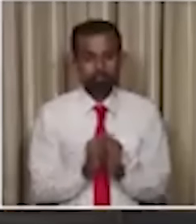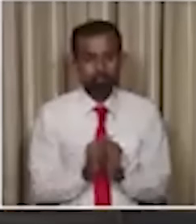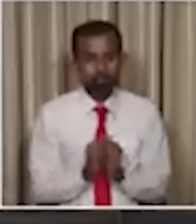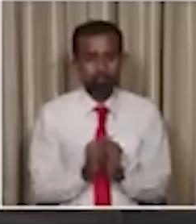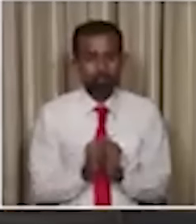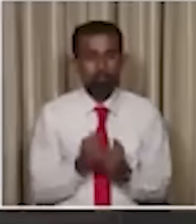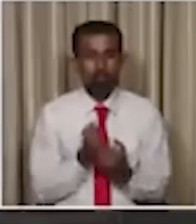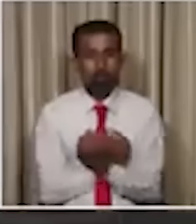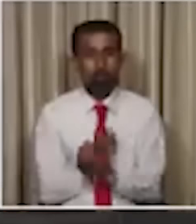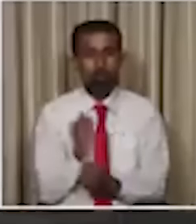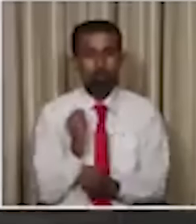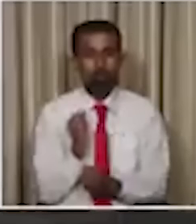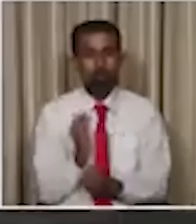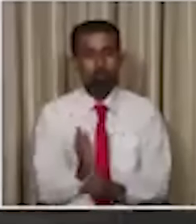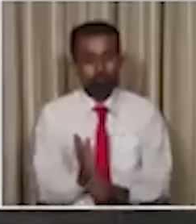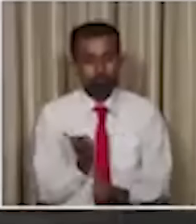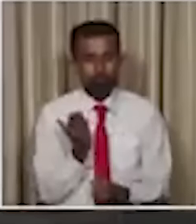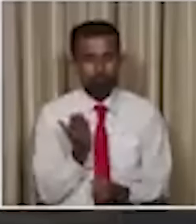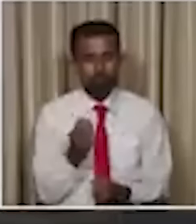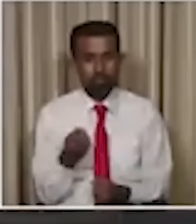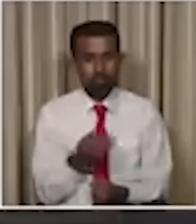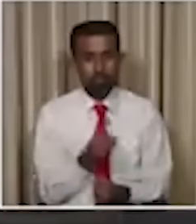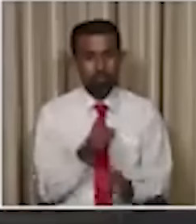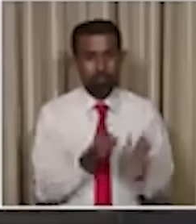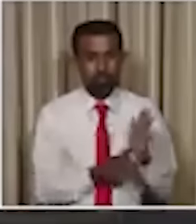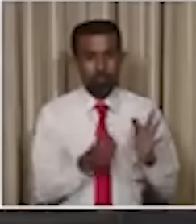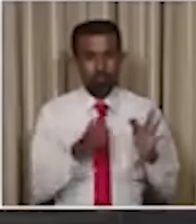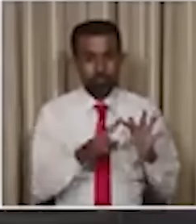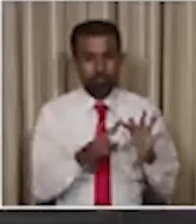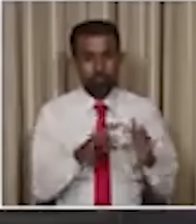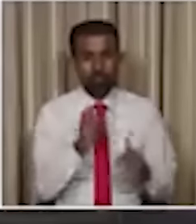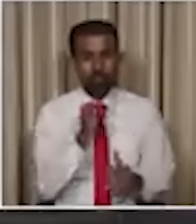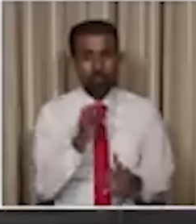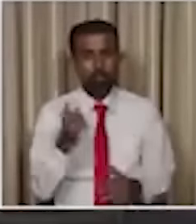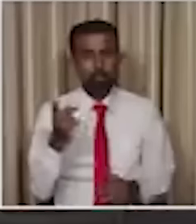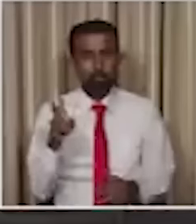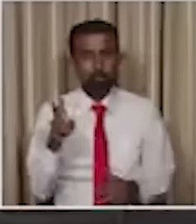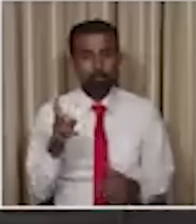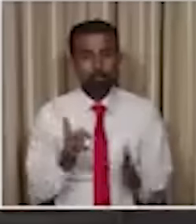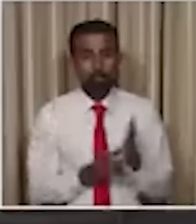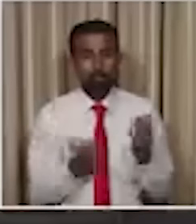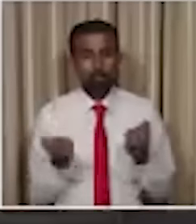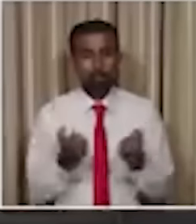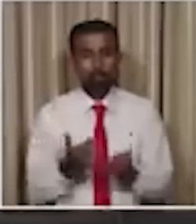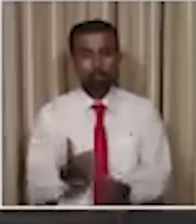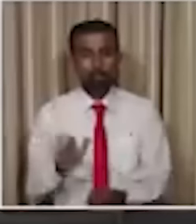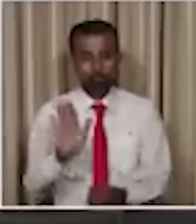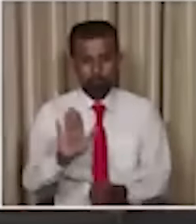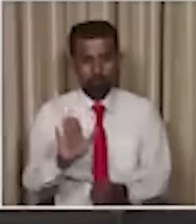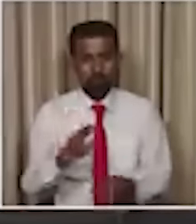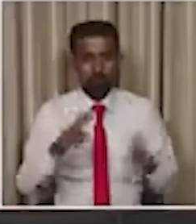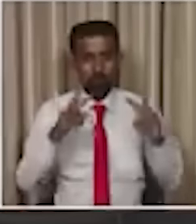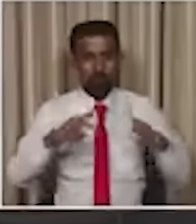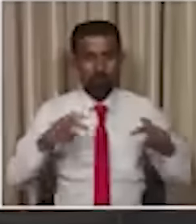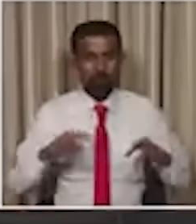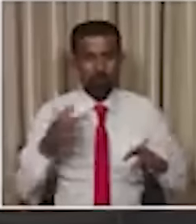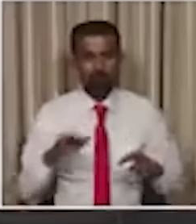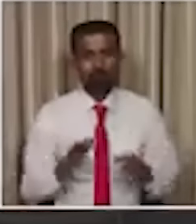කළ පොලිස් නිලධාරීන් විසින් අංක LE 6612 දරන ලොරි රථය නවතා පරීක්ෂාවට ලක් කර